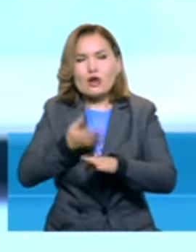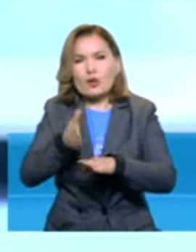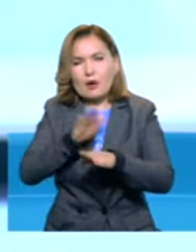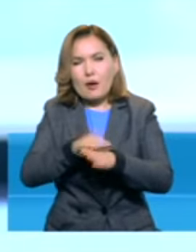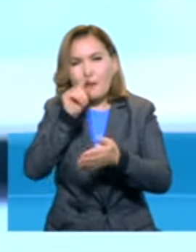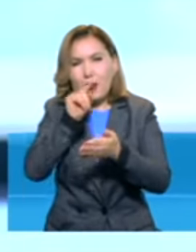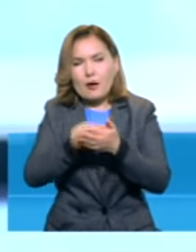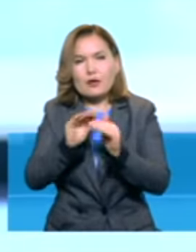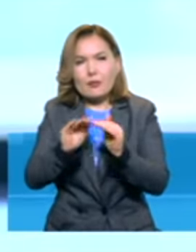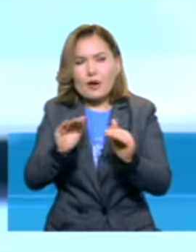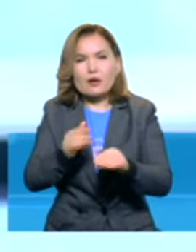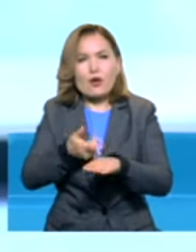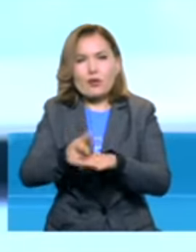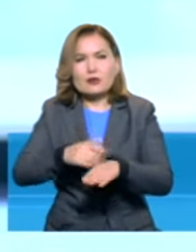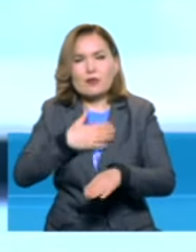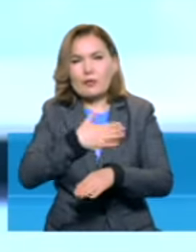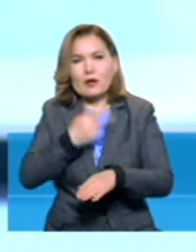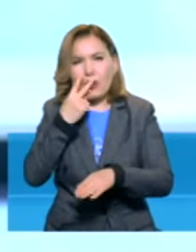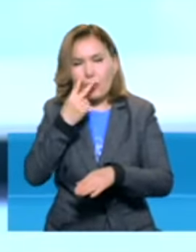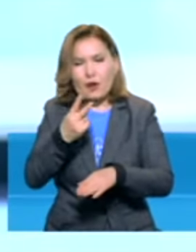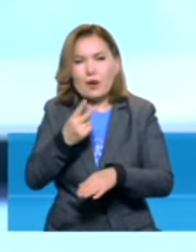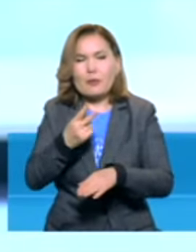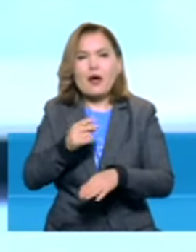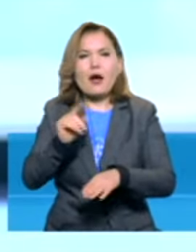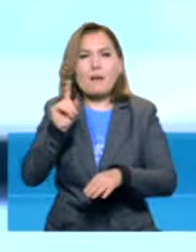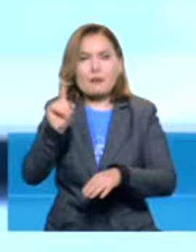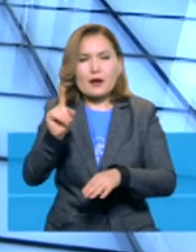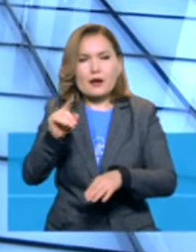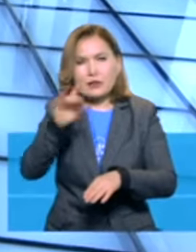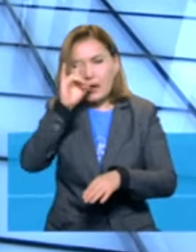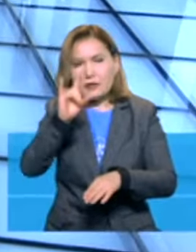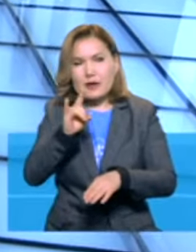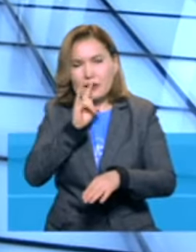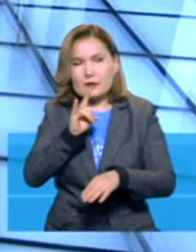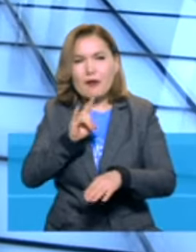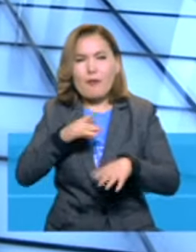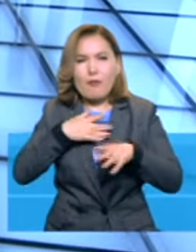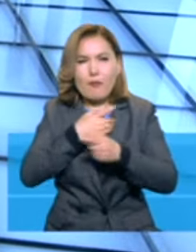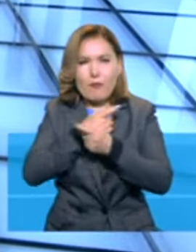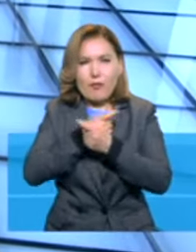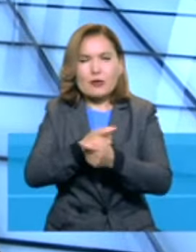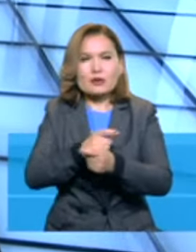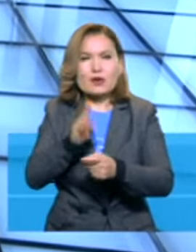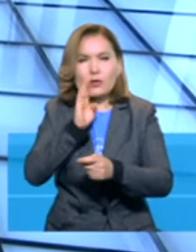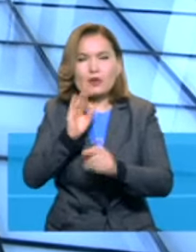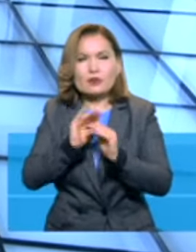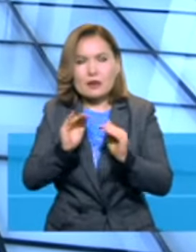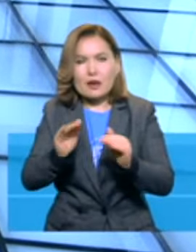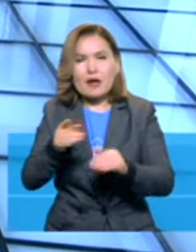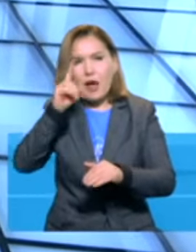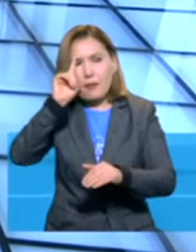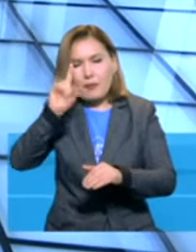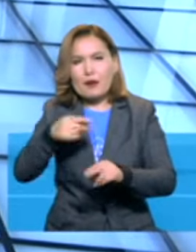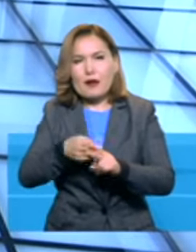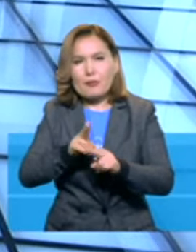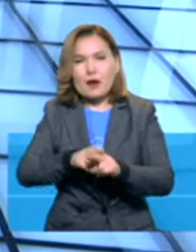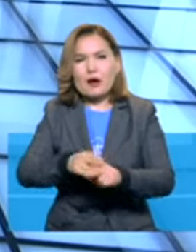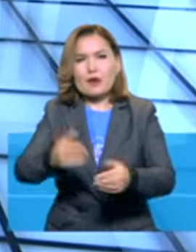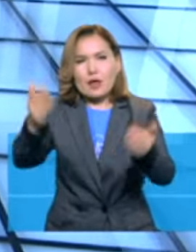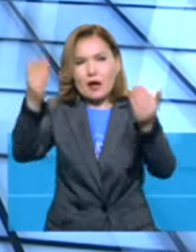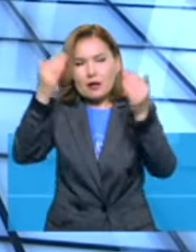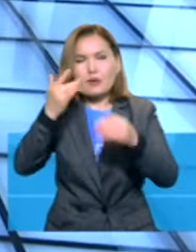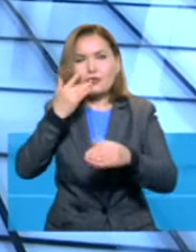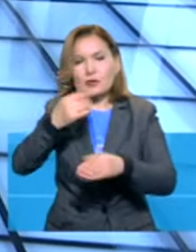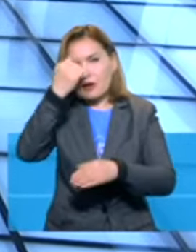жағдайларыңызды көріп қатты уайымдадым, бірақ сіздер қазақтың батыр ұлдары мен қыздары екендеріңізді білемін. Мен күнге Аллаға зікір